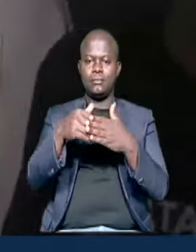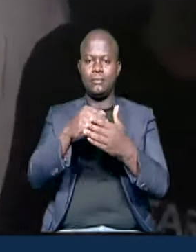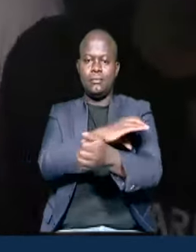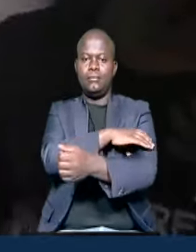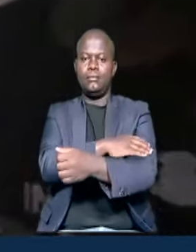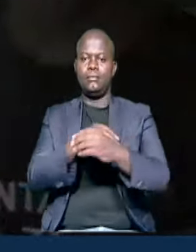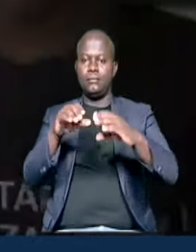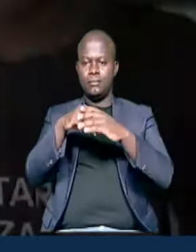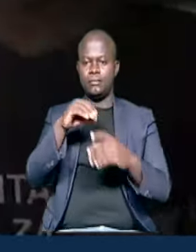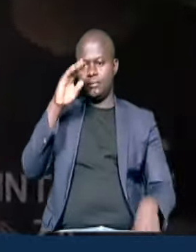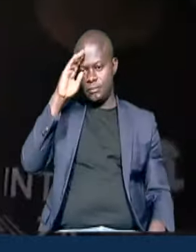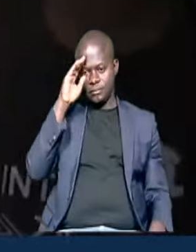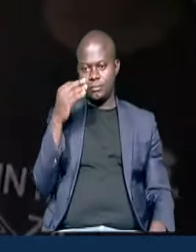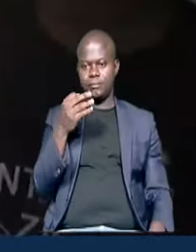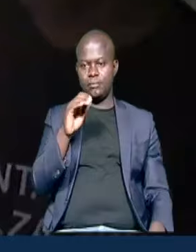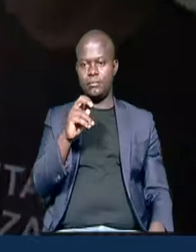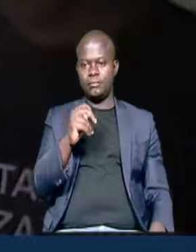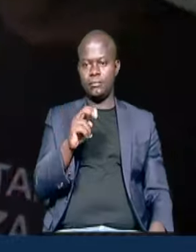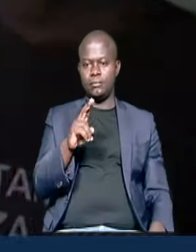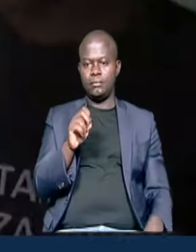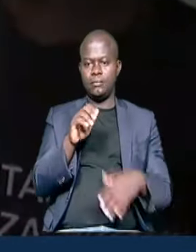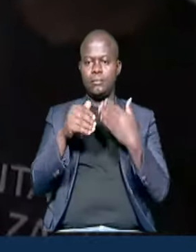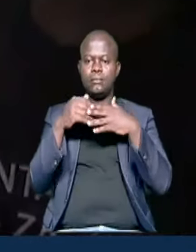kapiteni ikipe ya Police ya Nshuti Dominique Savio,